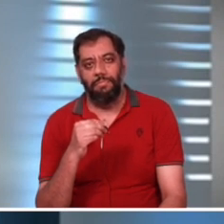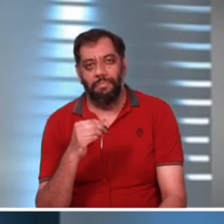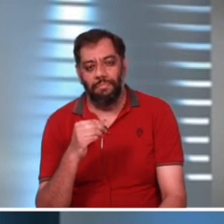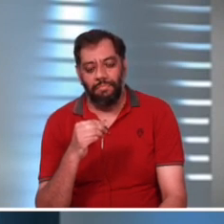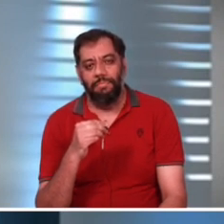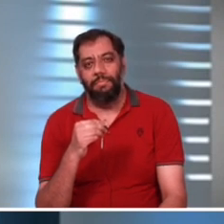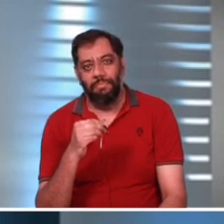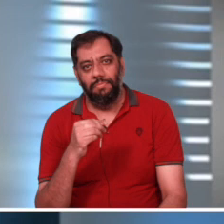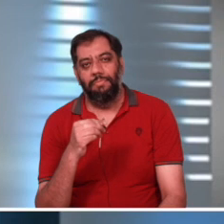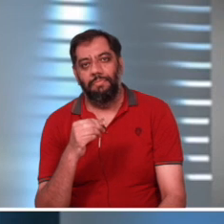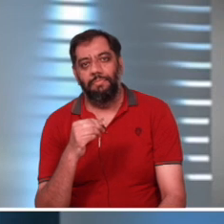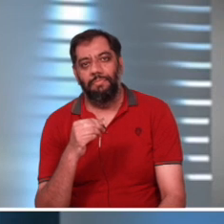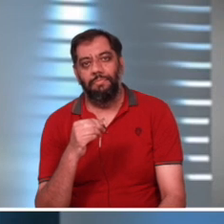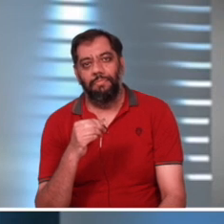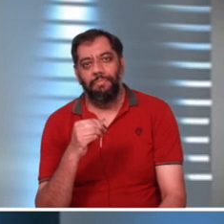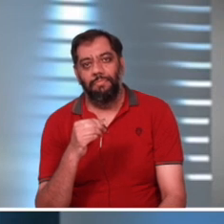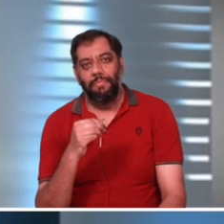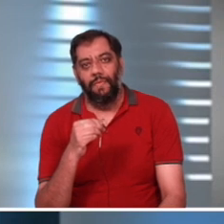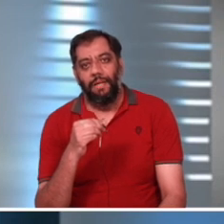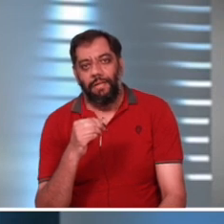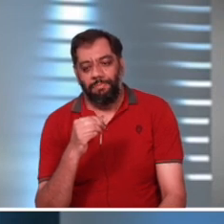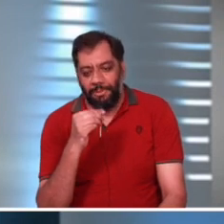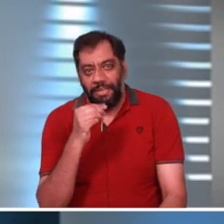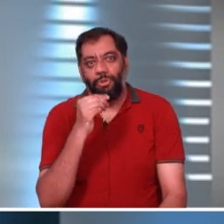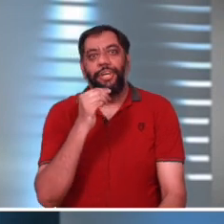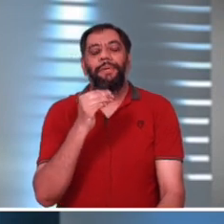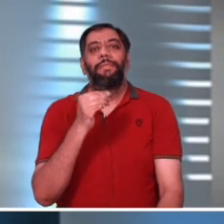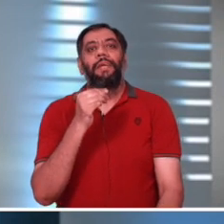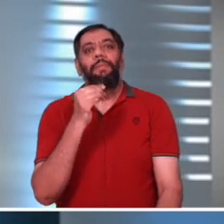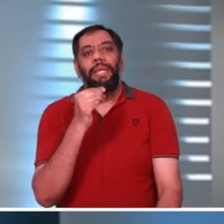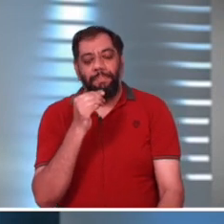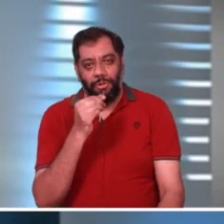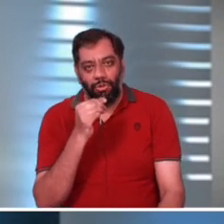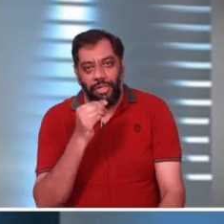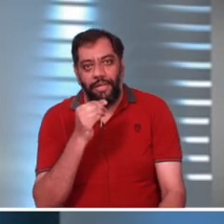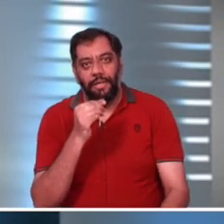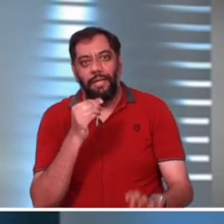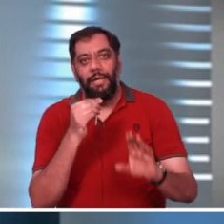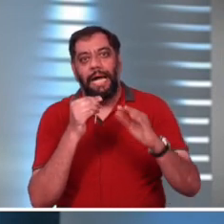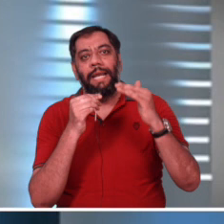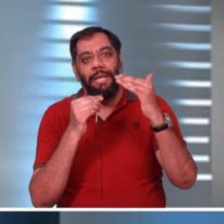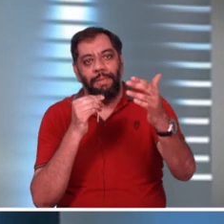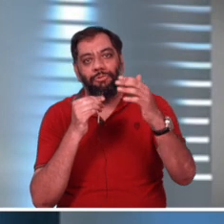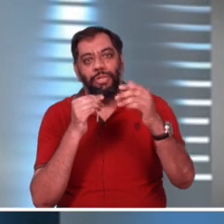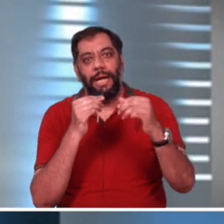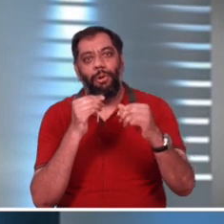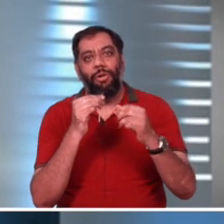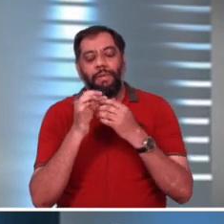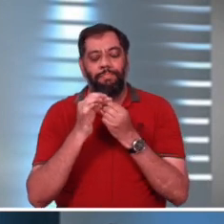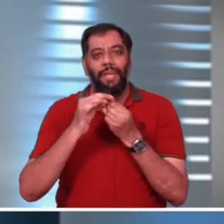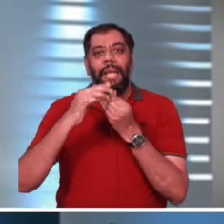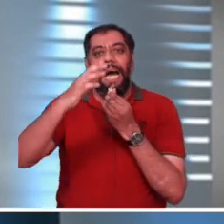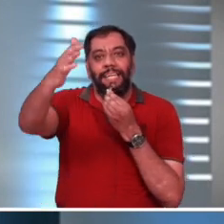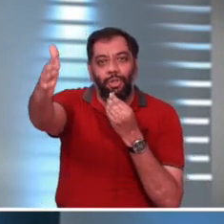करना चाहूंगा। हर पार्टी से हमारे यहां मेहमान आए हैं। आज का मुद्दा आपका, मैं चला जाऊंगा, ये पहली बार नहीं हो रहा है,